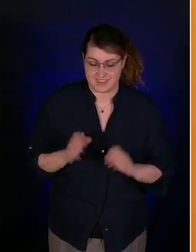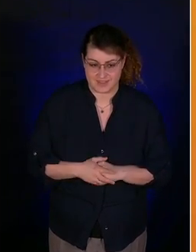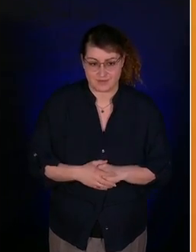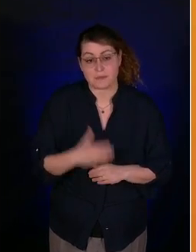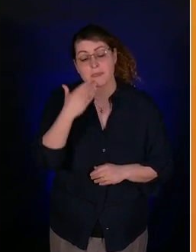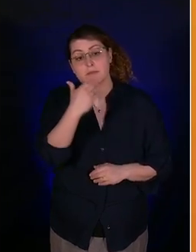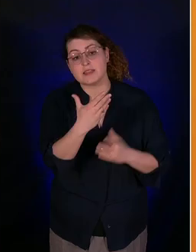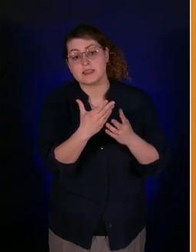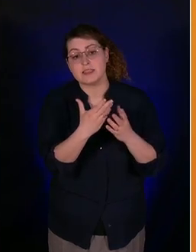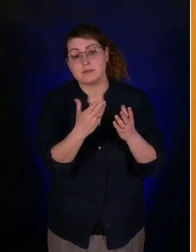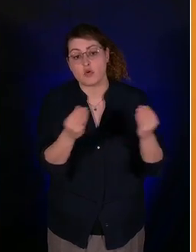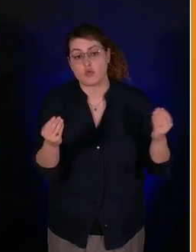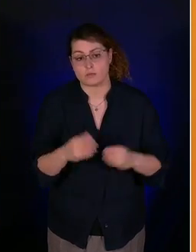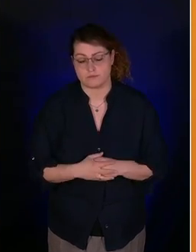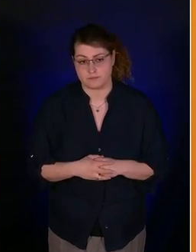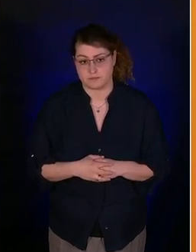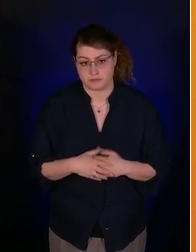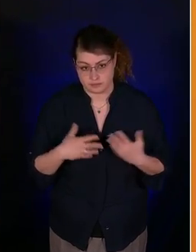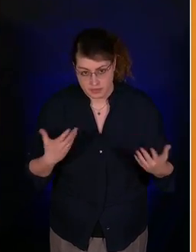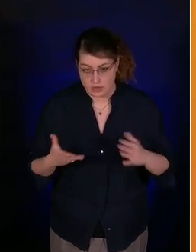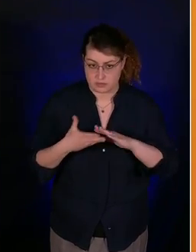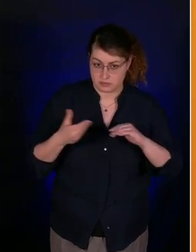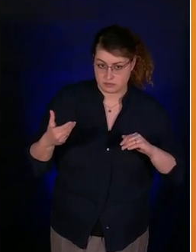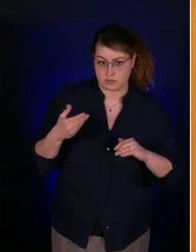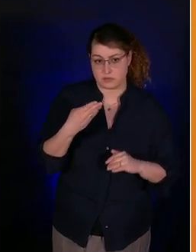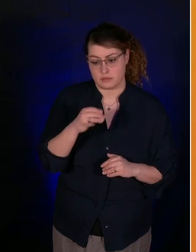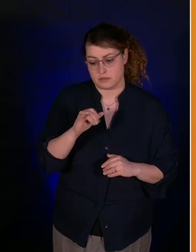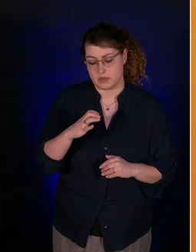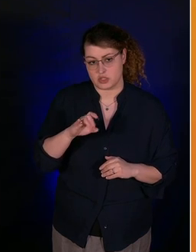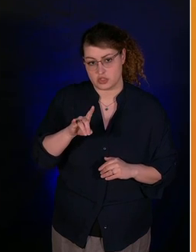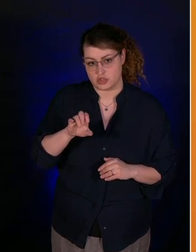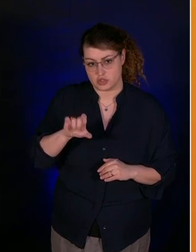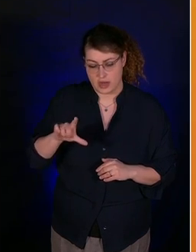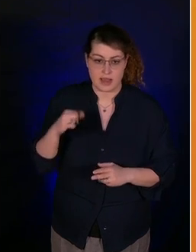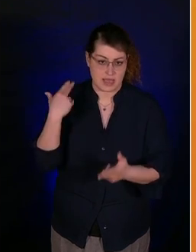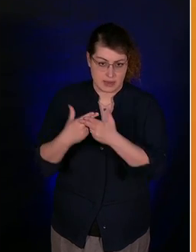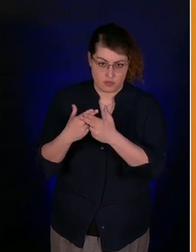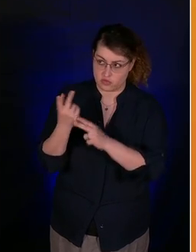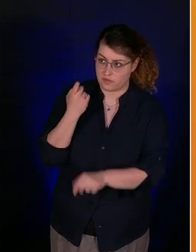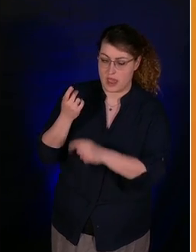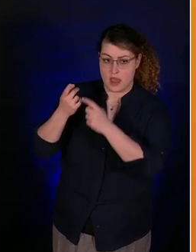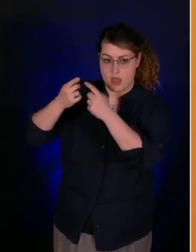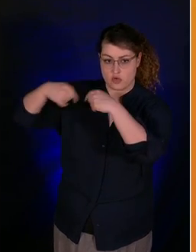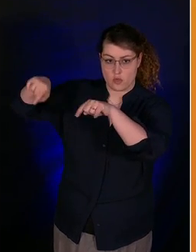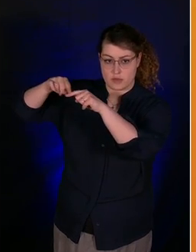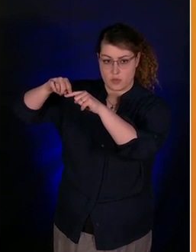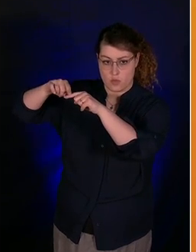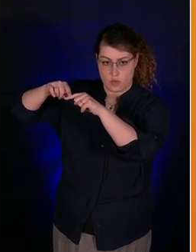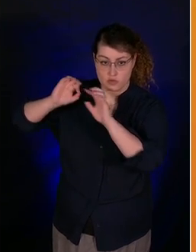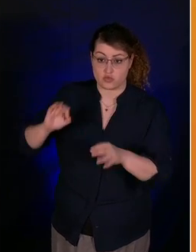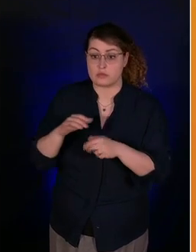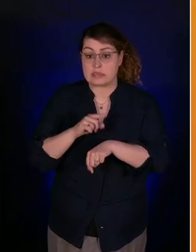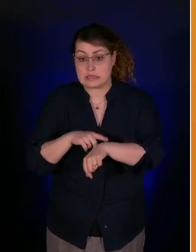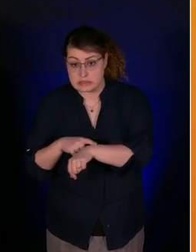beaucoup. Alors, la parole à Michel Molzin pour les réponses de la commission, sachant que, comme je l'ai dit ce matin, le temps sur